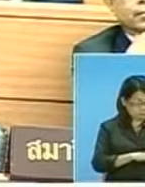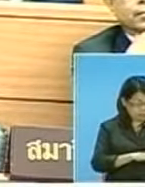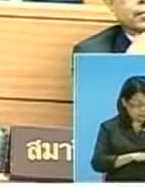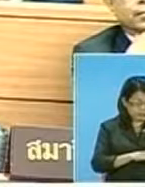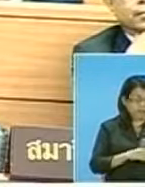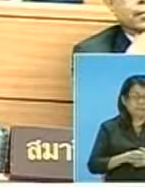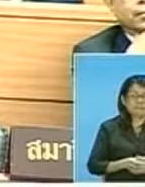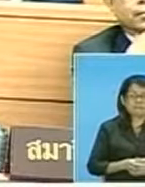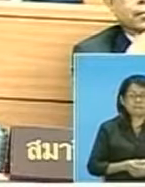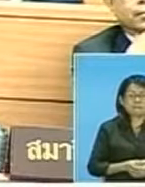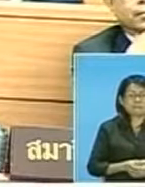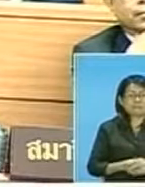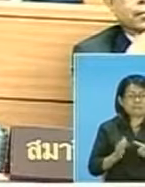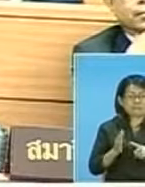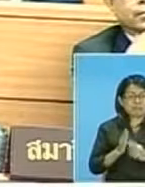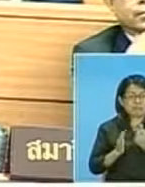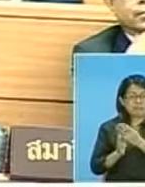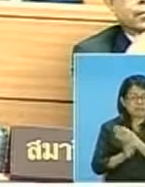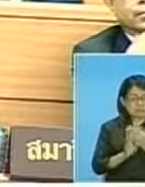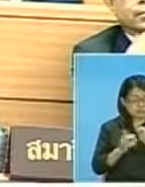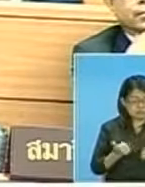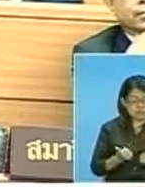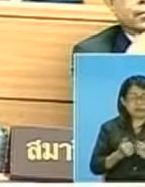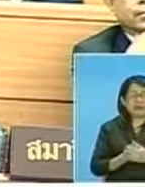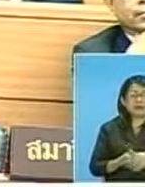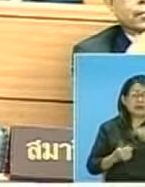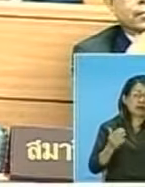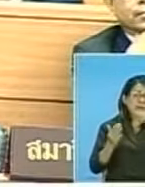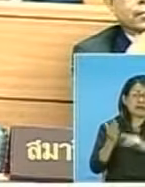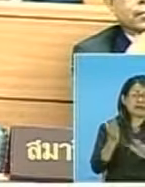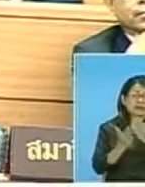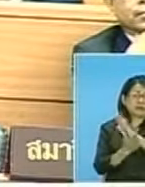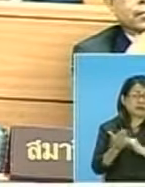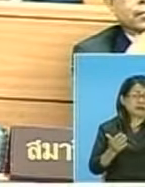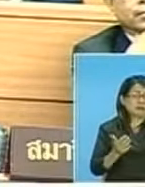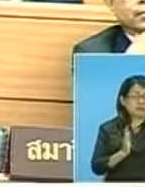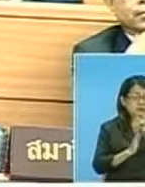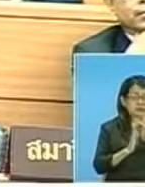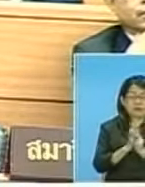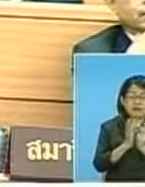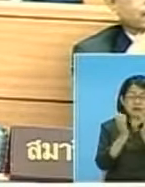ารพนับถึงวันนี้นะครับประเทศไทยเรามีรัฐธรรมนูญนะฮะ